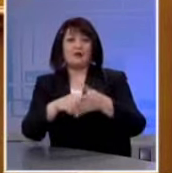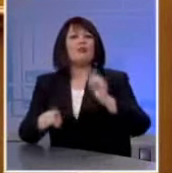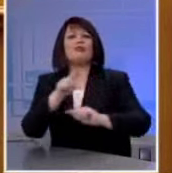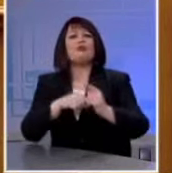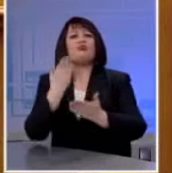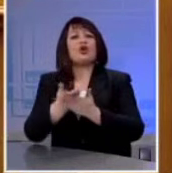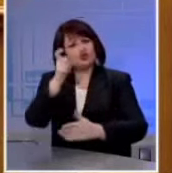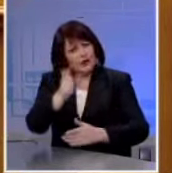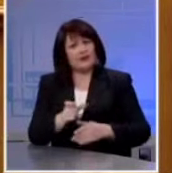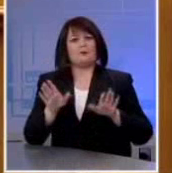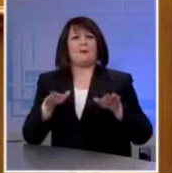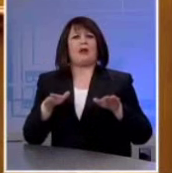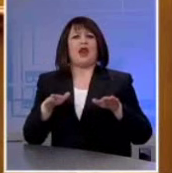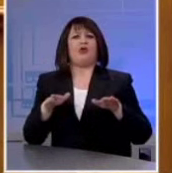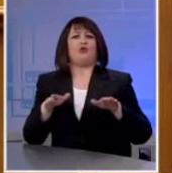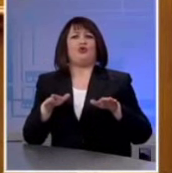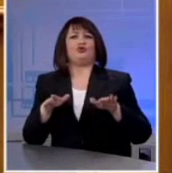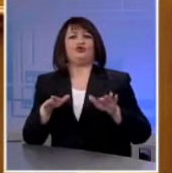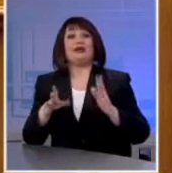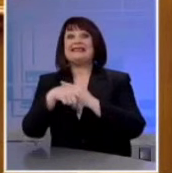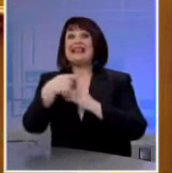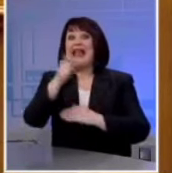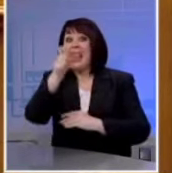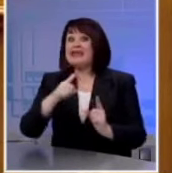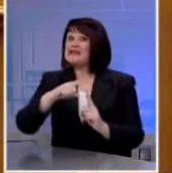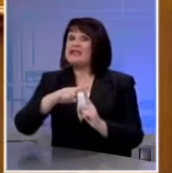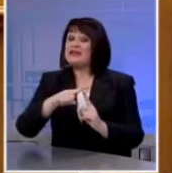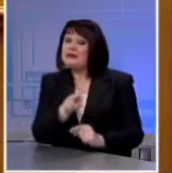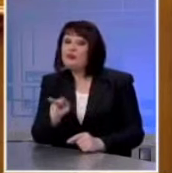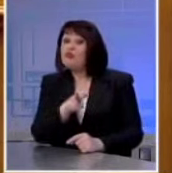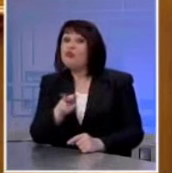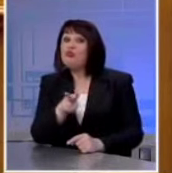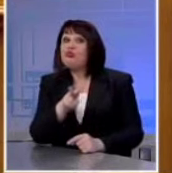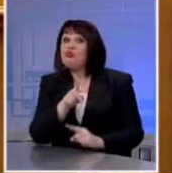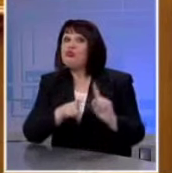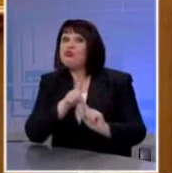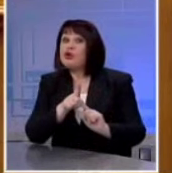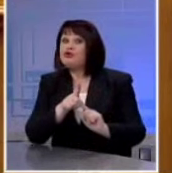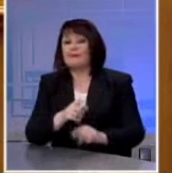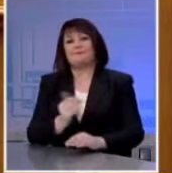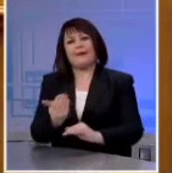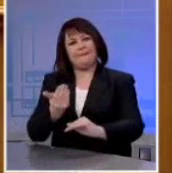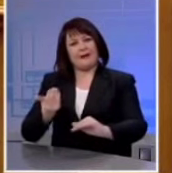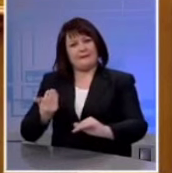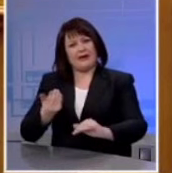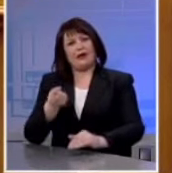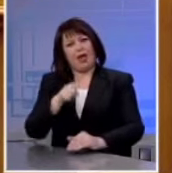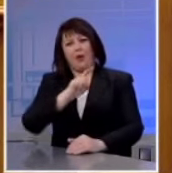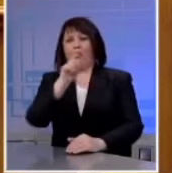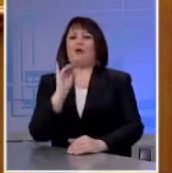Ο κύριος Παπαγγελόπουλος ή η εισαγγελέας? Αλλά ακόμη πιο πριν, ένα άλλο